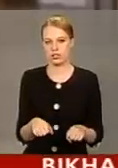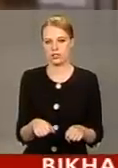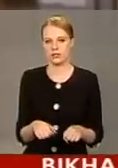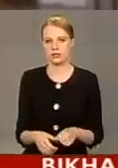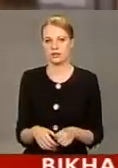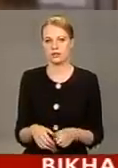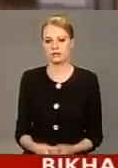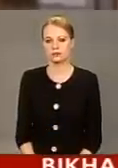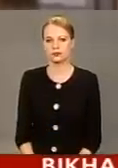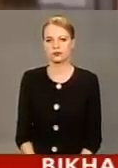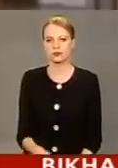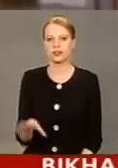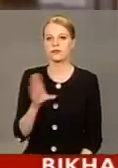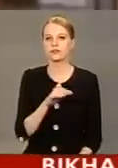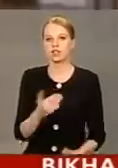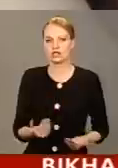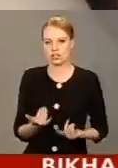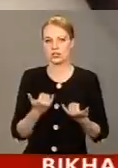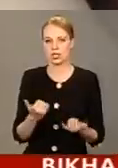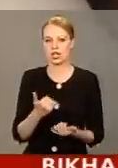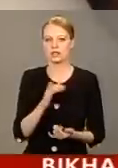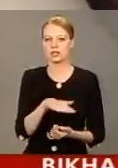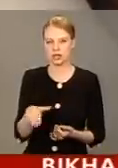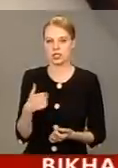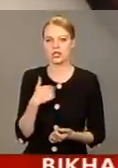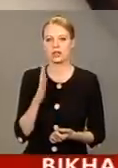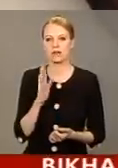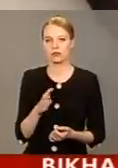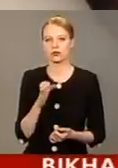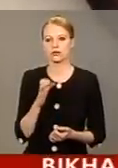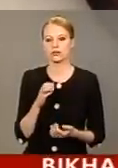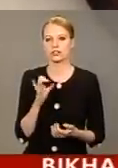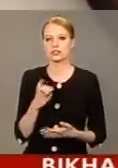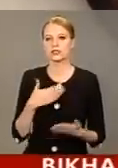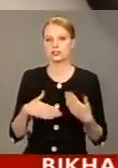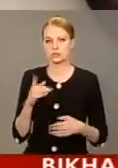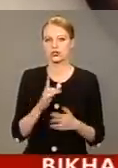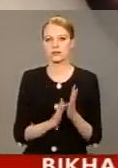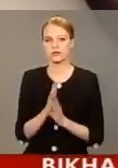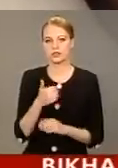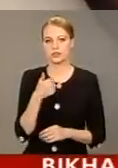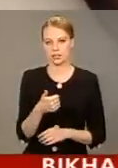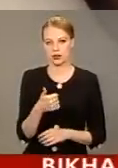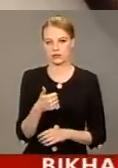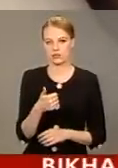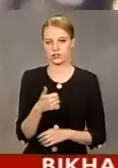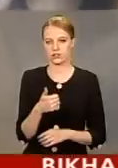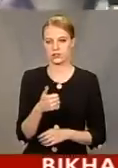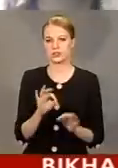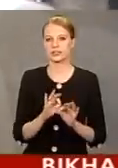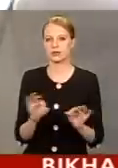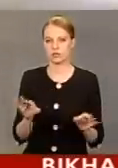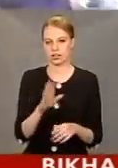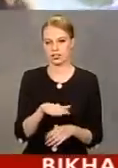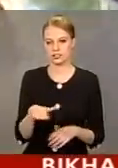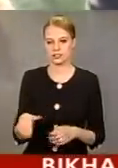Все життя ради дітей. І працювала багато з задоволенням. Лише би виростити хороших.